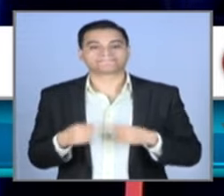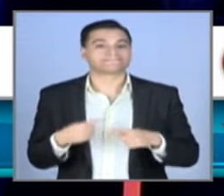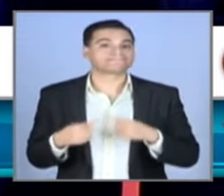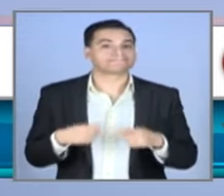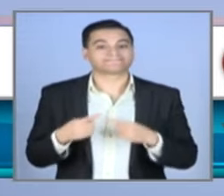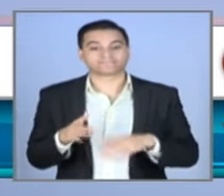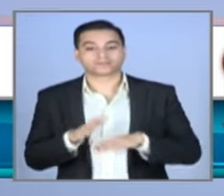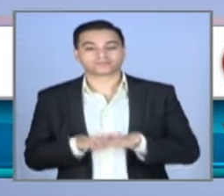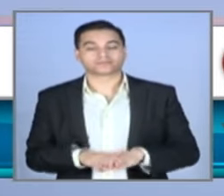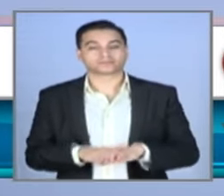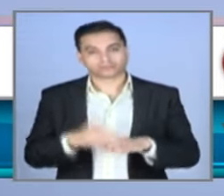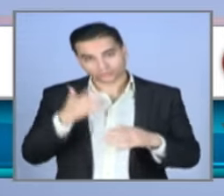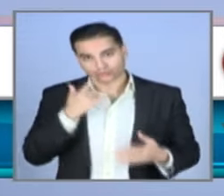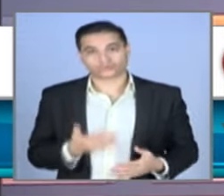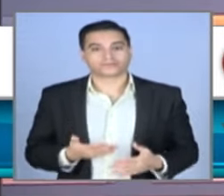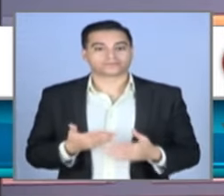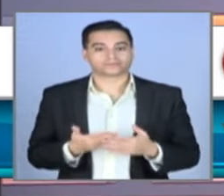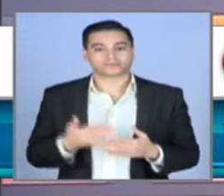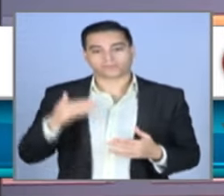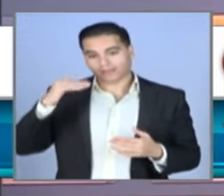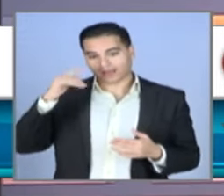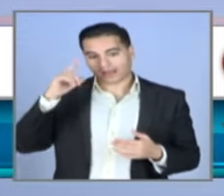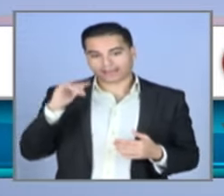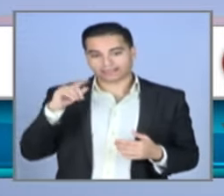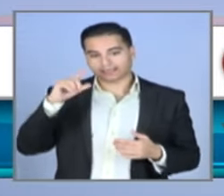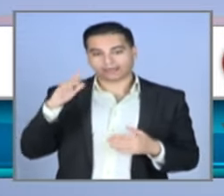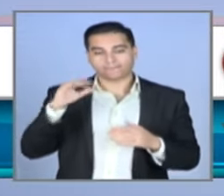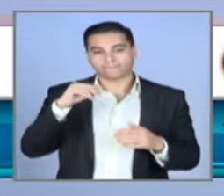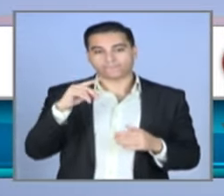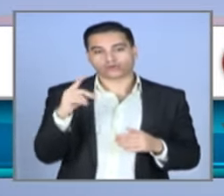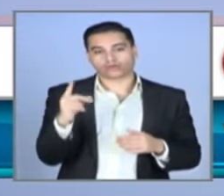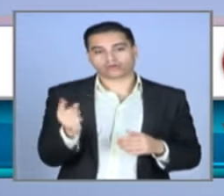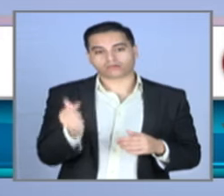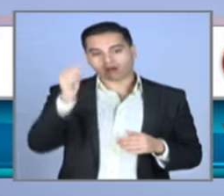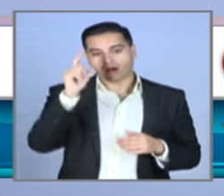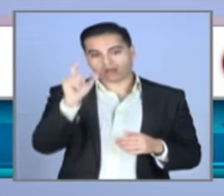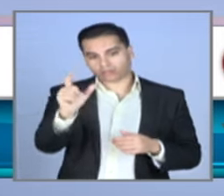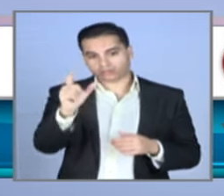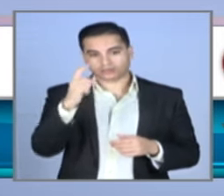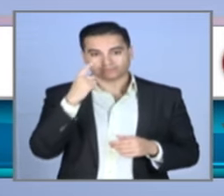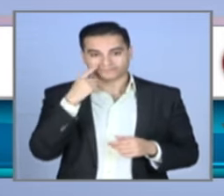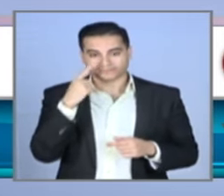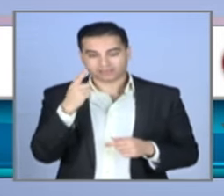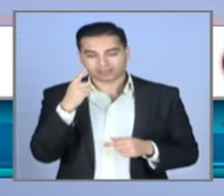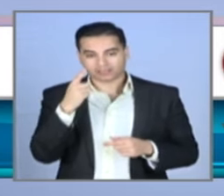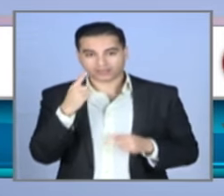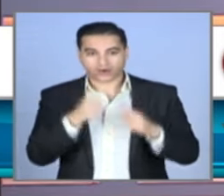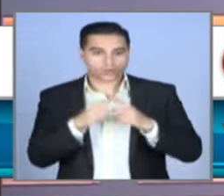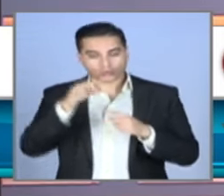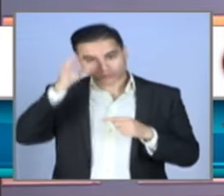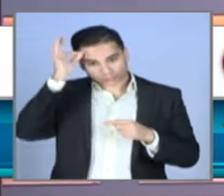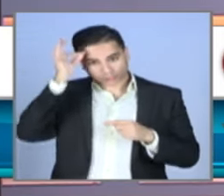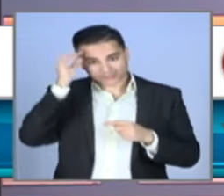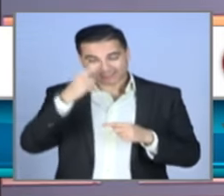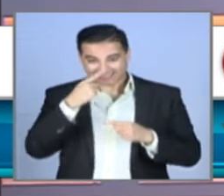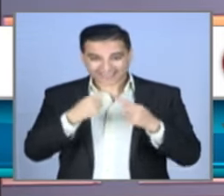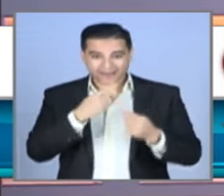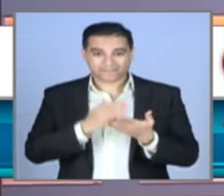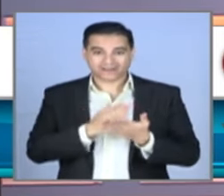خدنا الريسك. خليل مطران. خليل مطران. يعني أنت رحت لتونس في الأول، ما